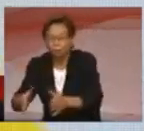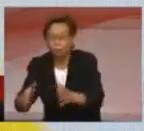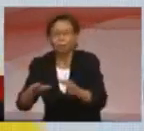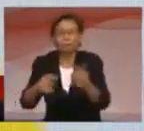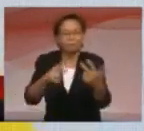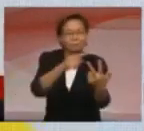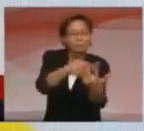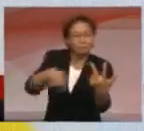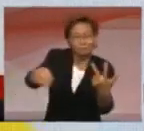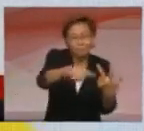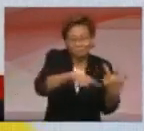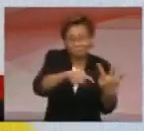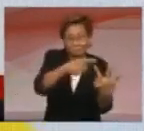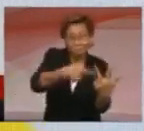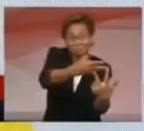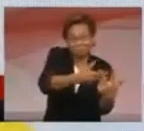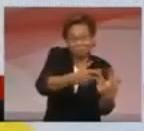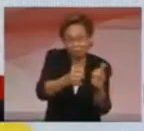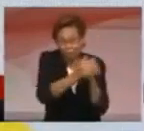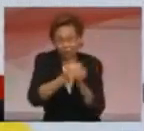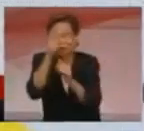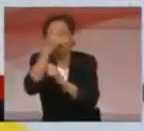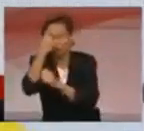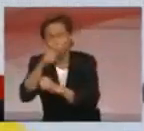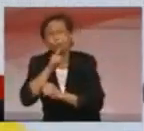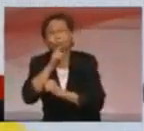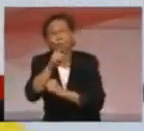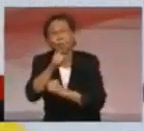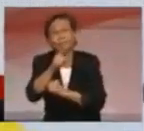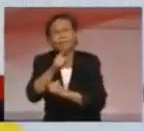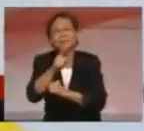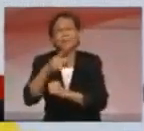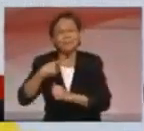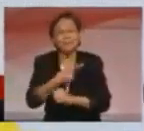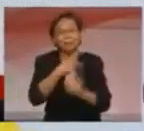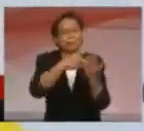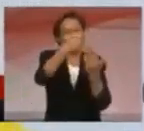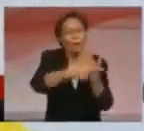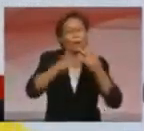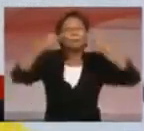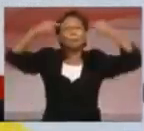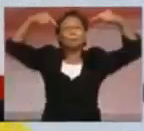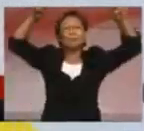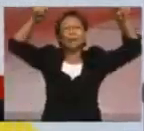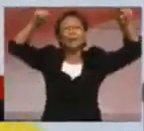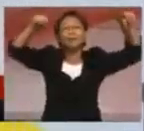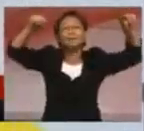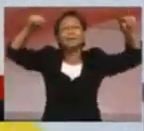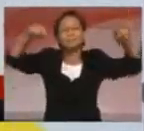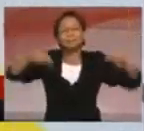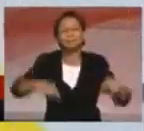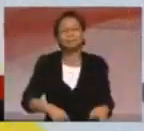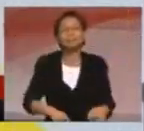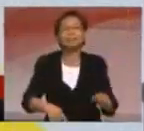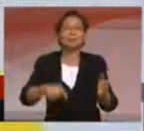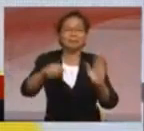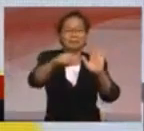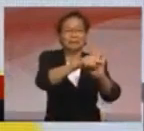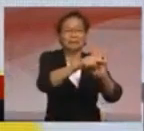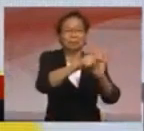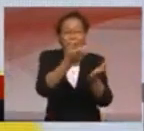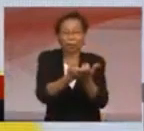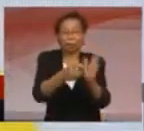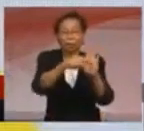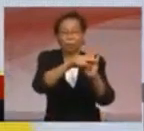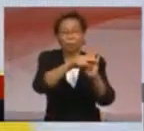kerajaan untuk memastikan usaha kita ini berjaya dan mengurangkan impak negatif ekonomi